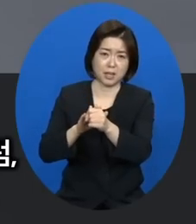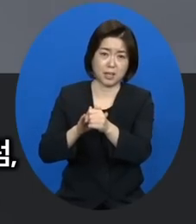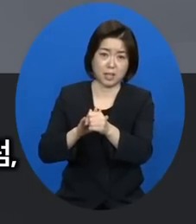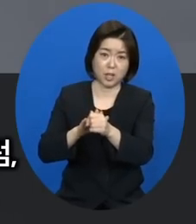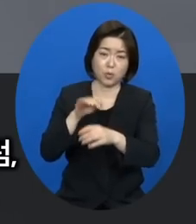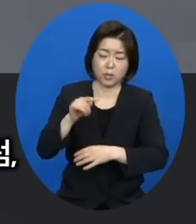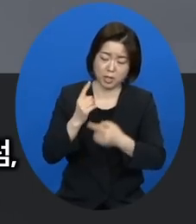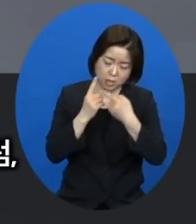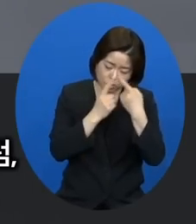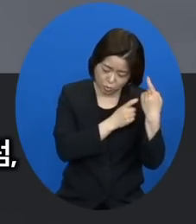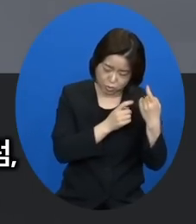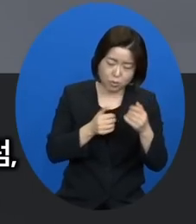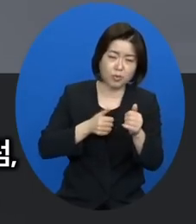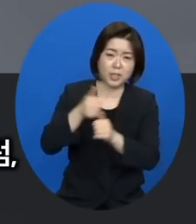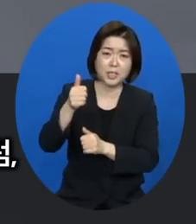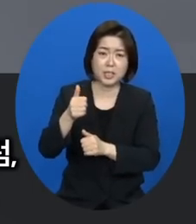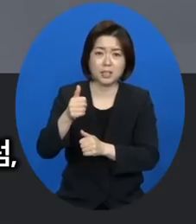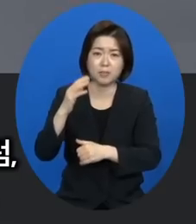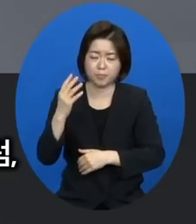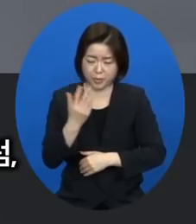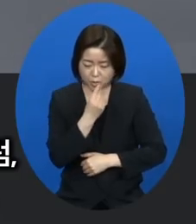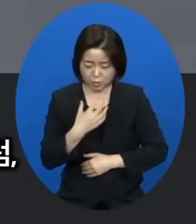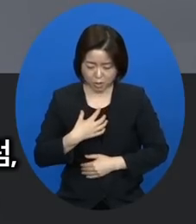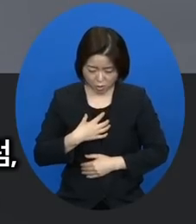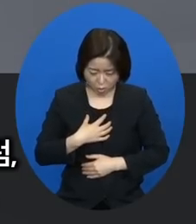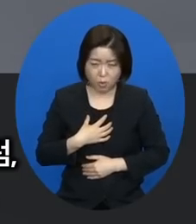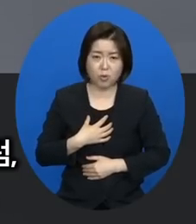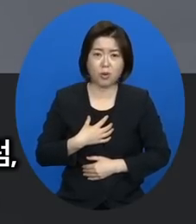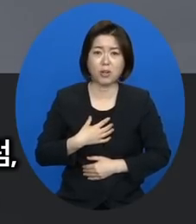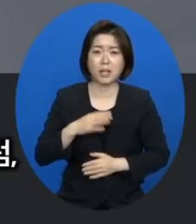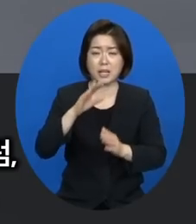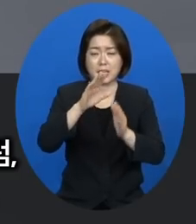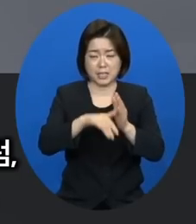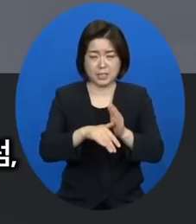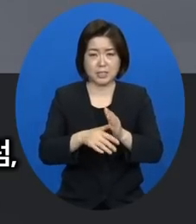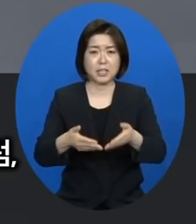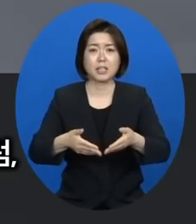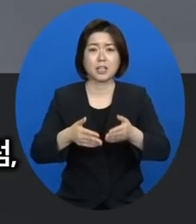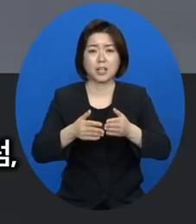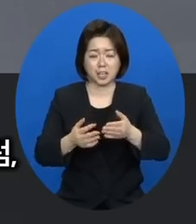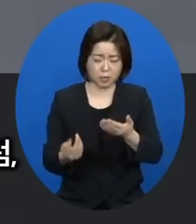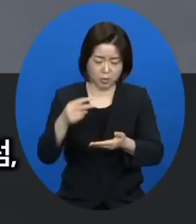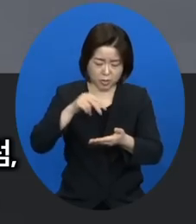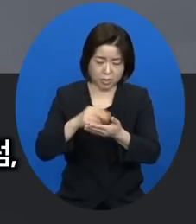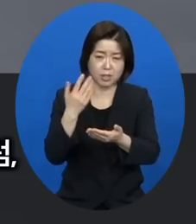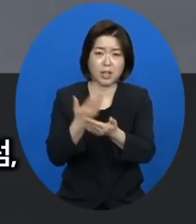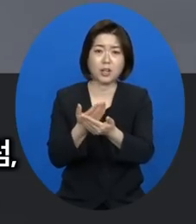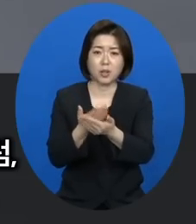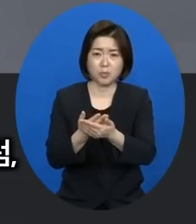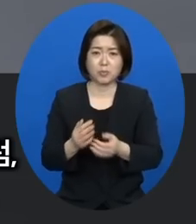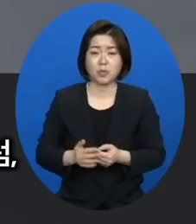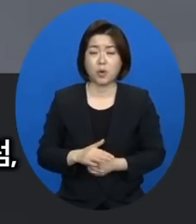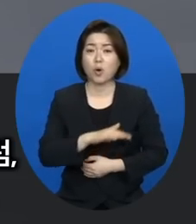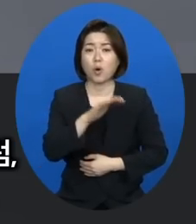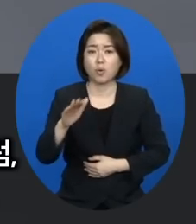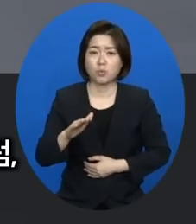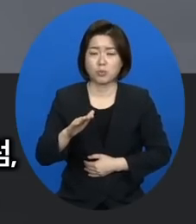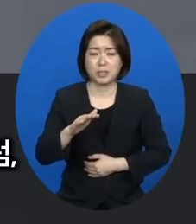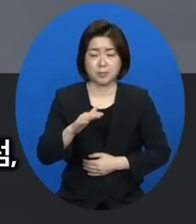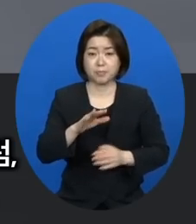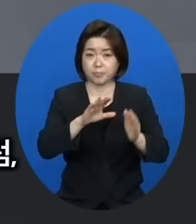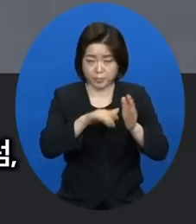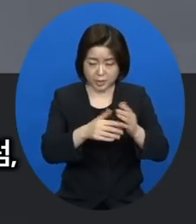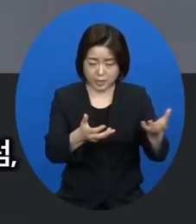그 유혹을 이겨내는 하나님의 거룩하고 경건한 세대가 일어나기를 소원합니다. 우리 세대만이 아니라